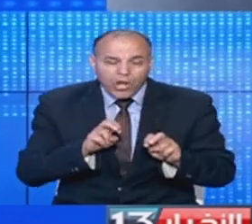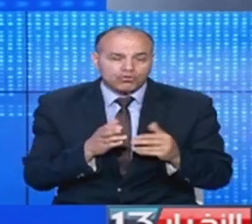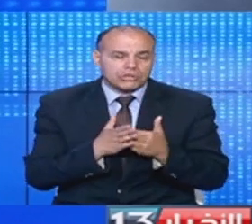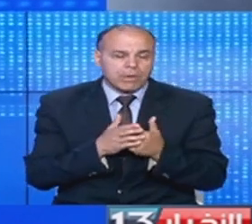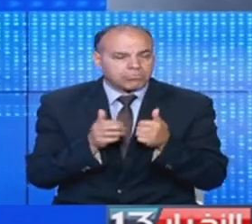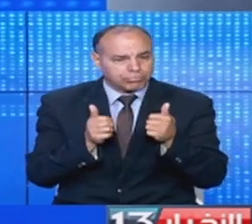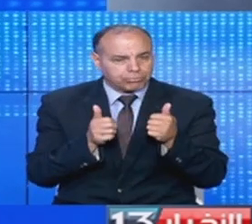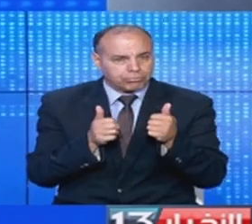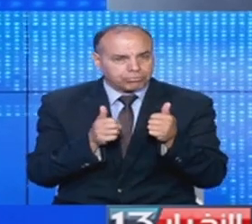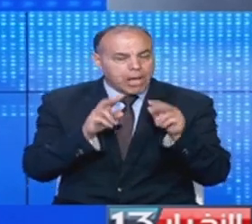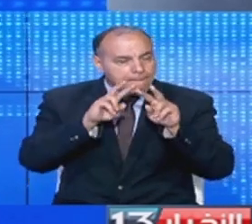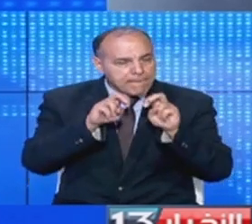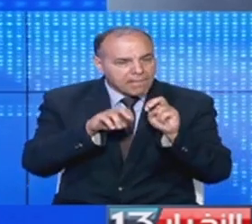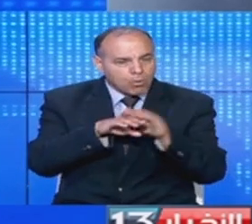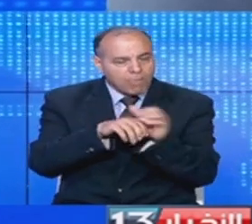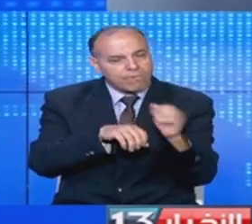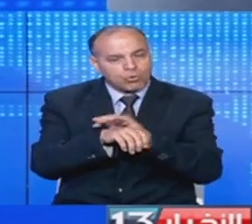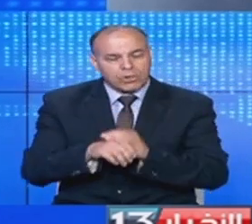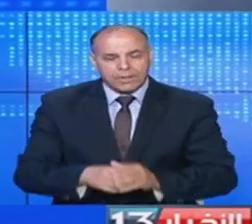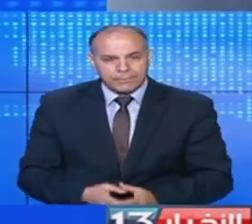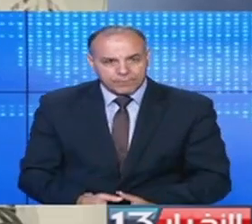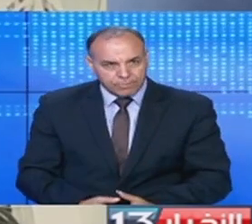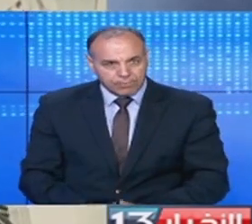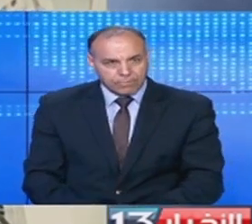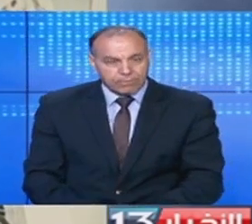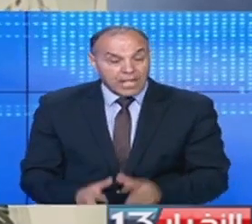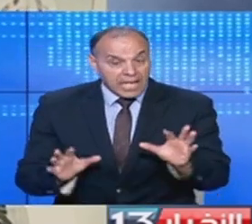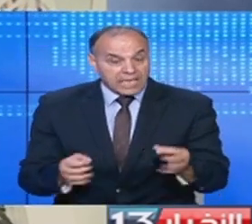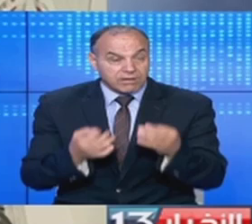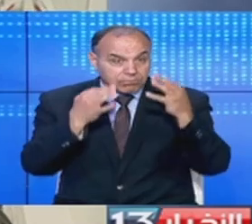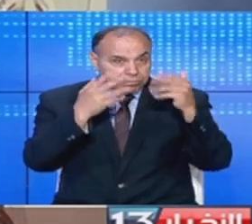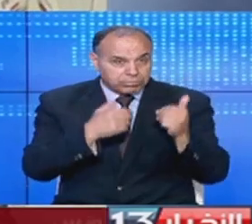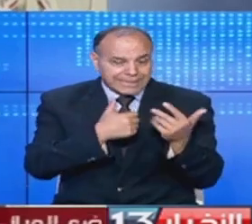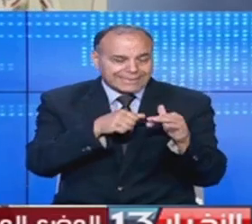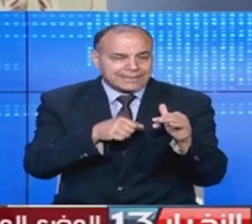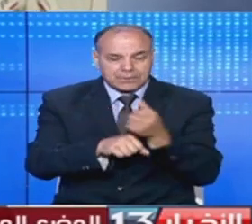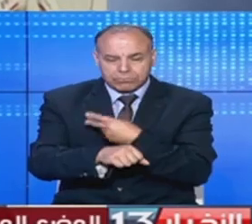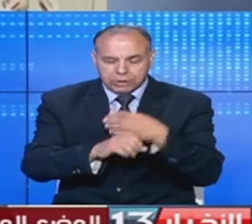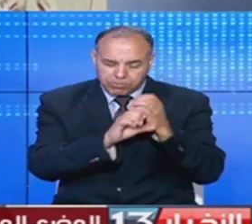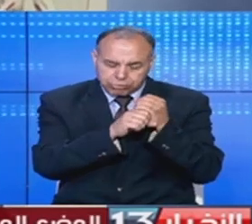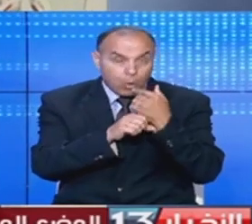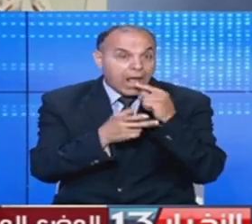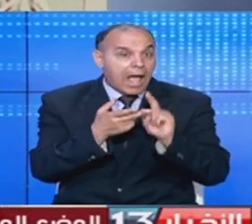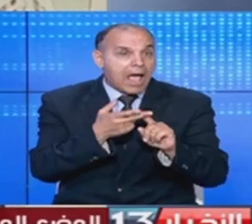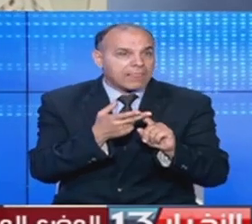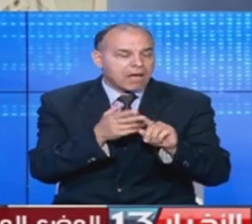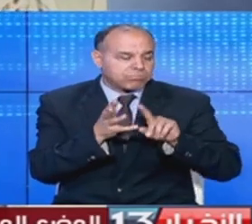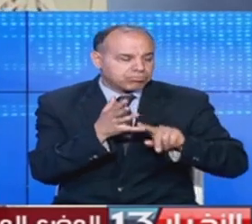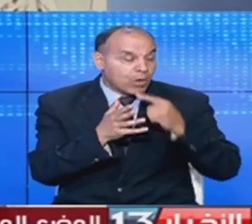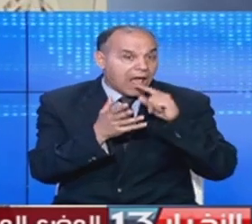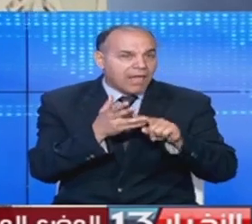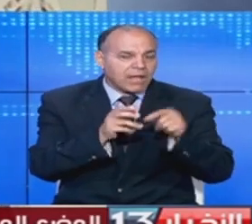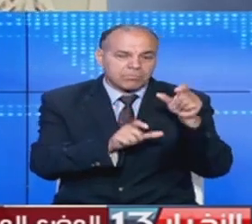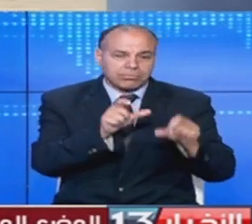جربة للتقصي حول فيروس كورونا. كشفت نتائج 60 تحليلا مخبريا لعينات اقتطعت من